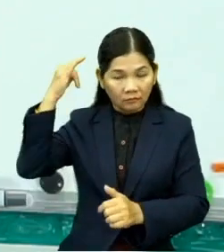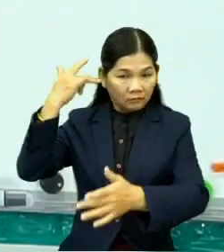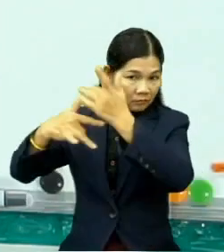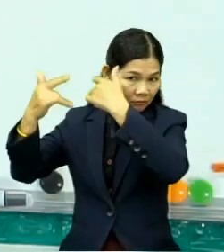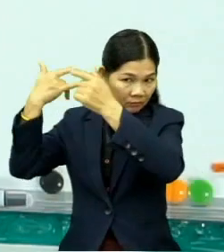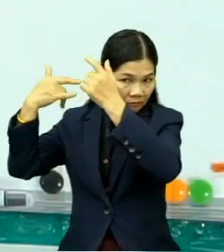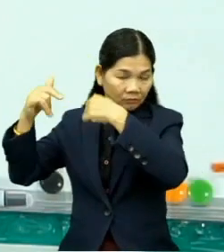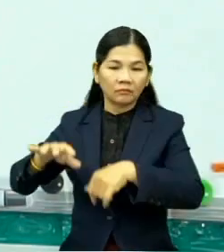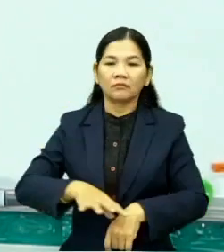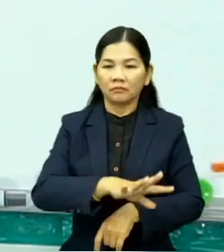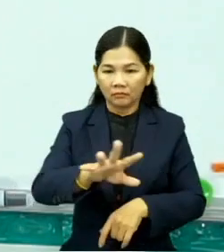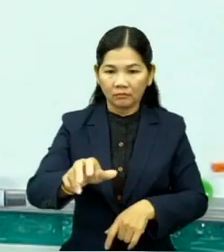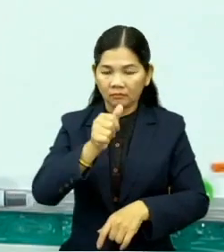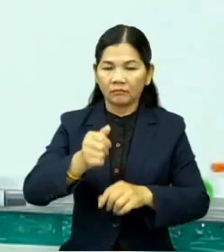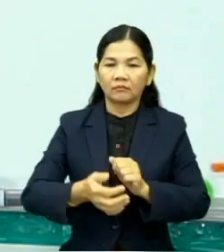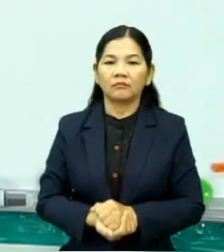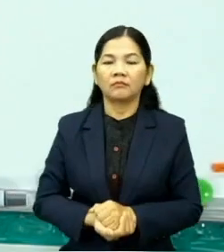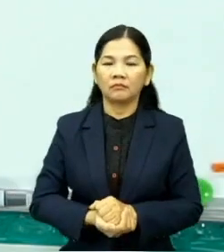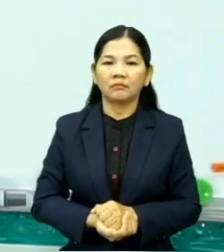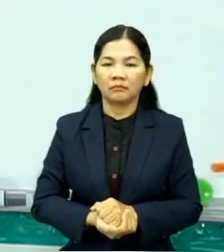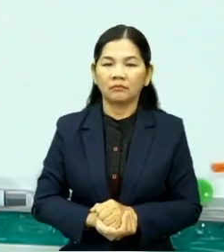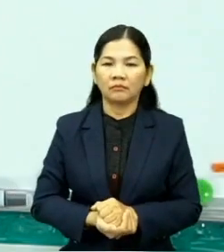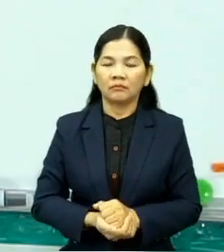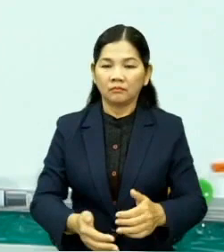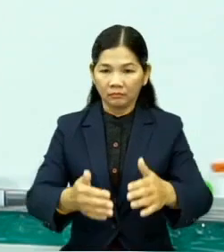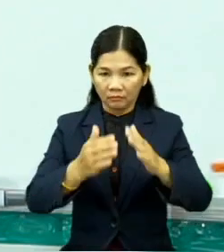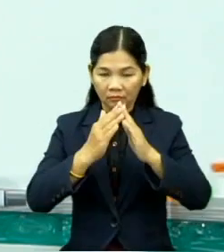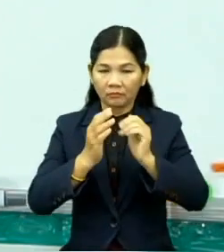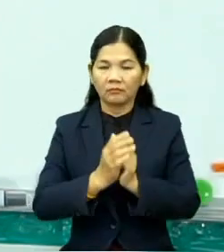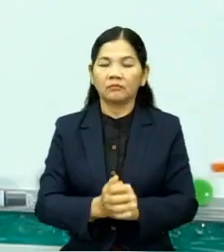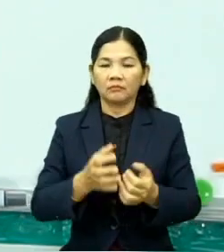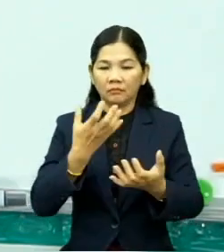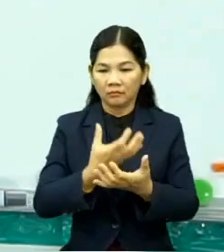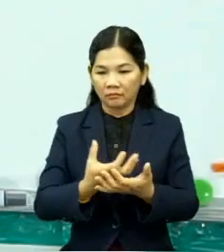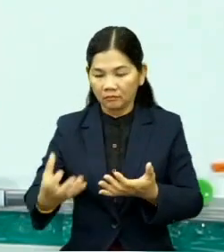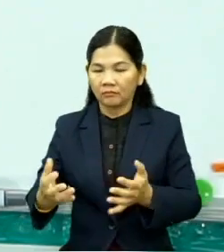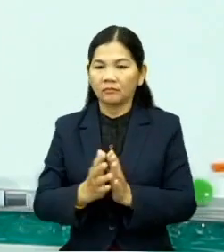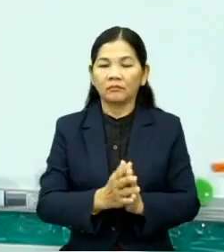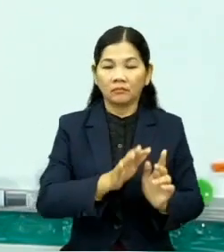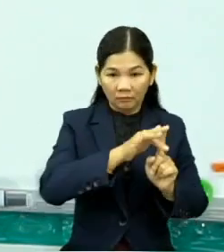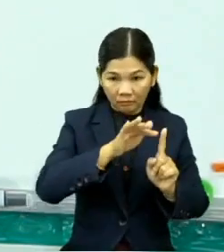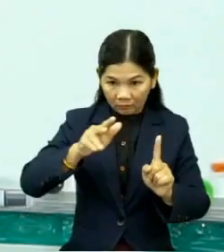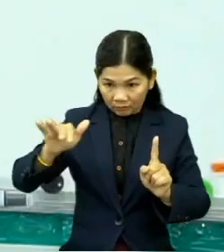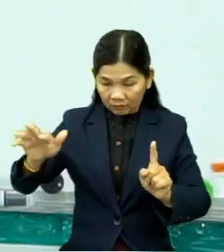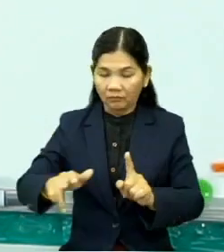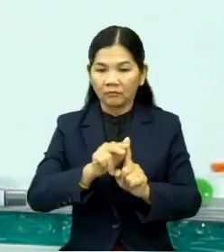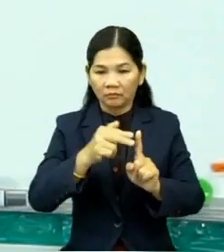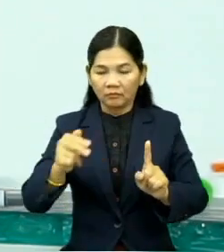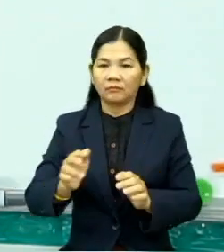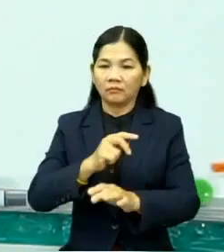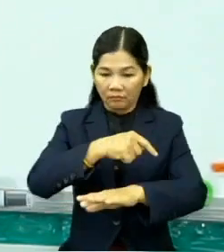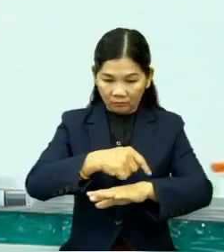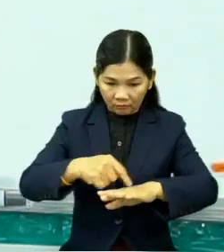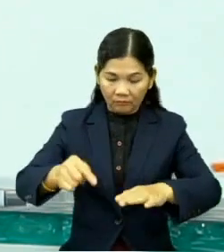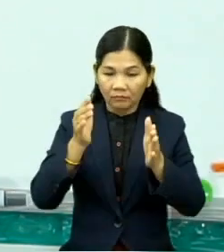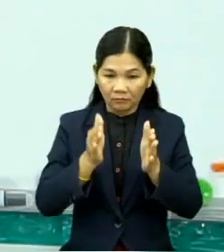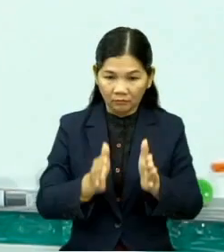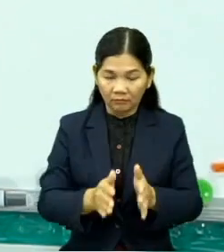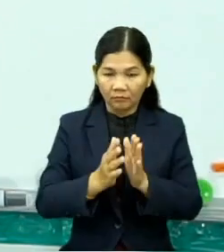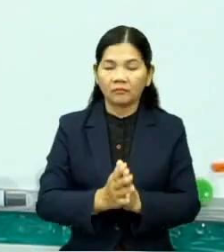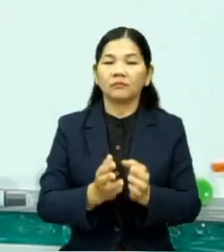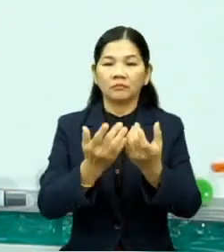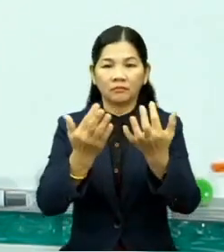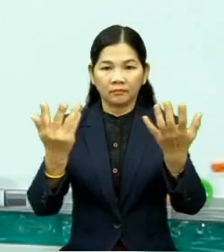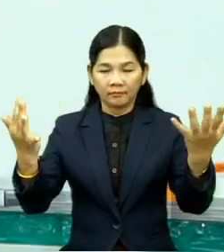រោះខ្មែរបានបង្កើតឧបករណ៍ភ្លេងនិងនិពន្ធបទភ្លេងជា